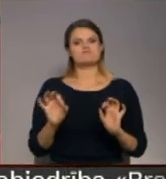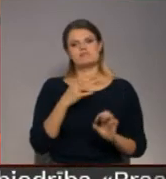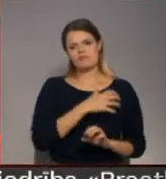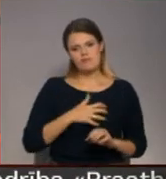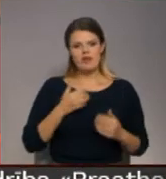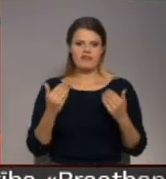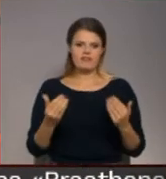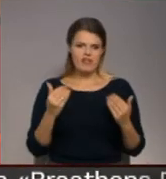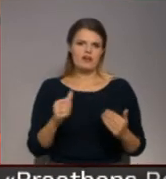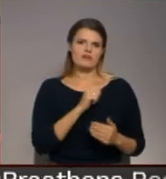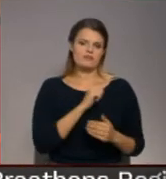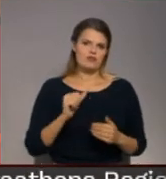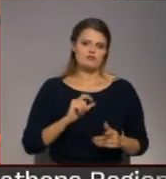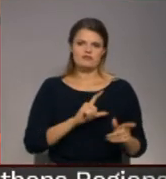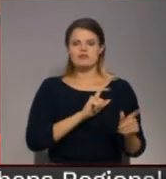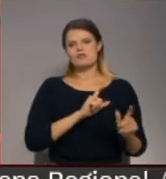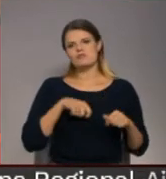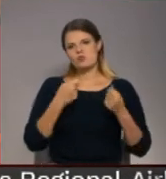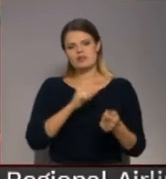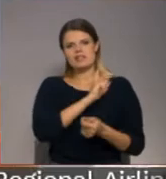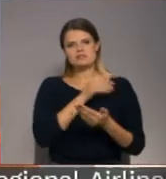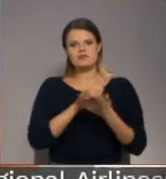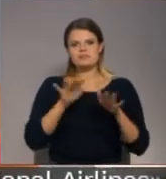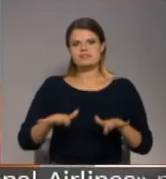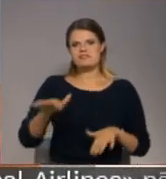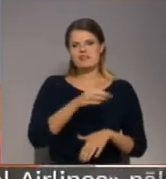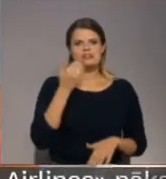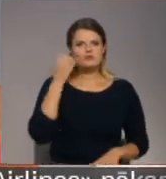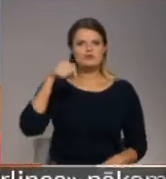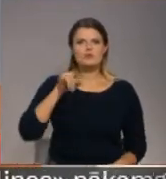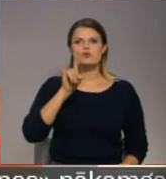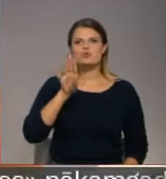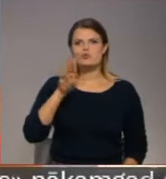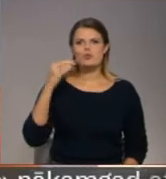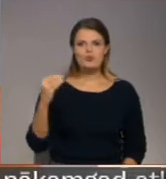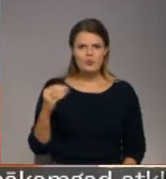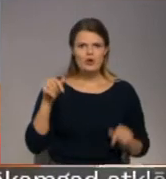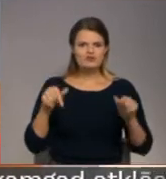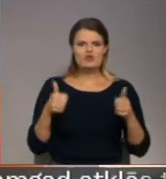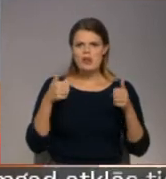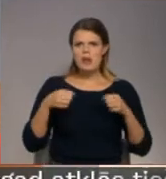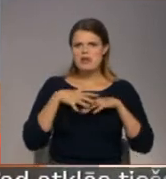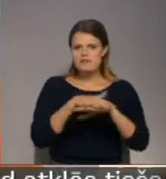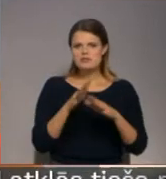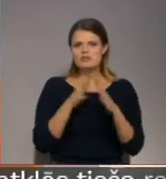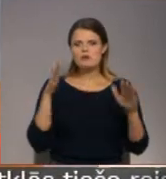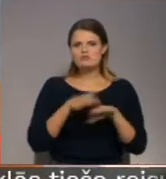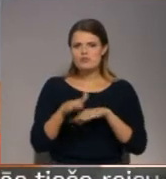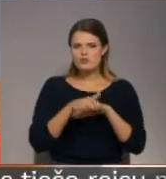ka tagad mūziķiem dot iespēju iepazīt Tumi. Te ir laba infrastruktūra, ļoti daudz no Tukuma,